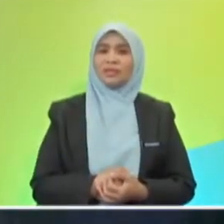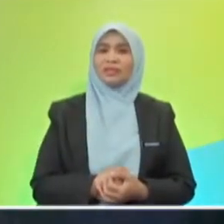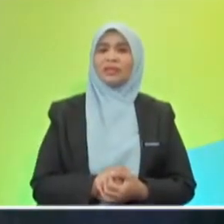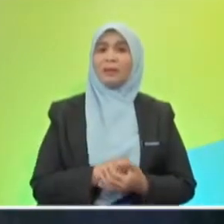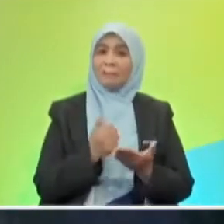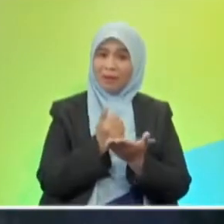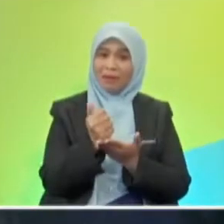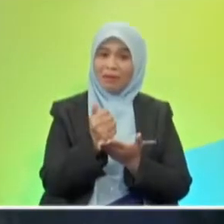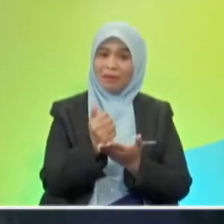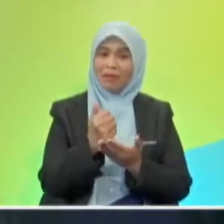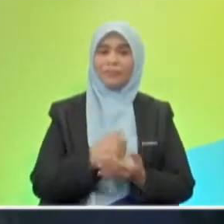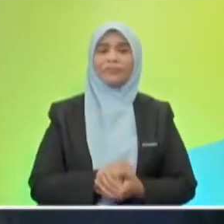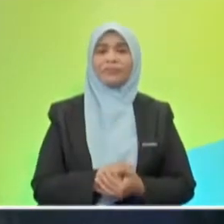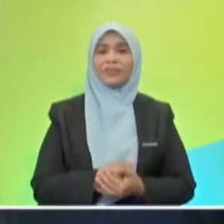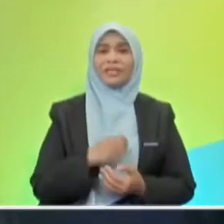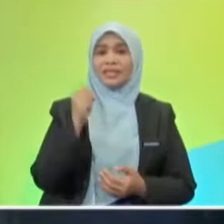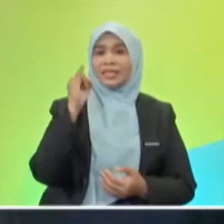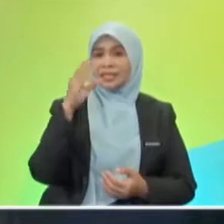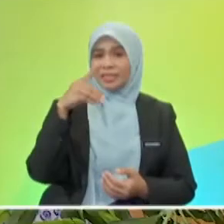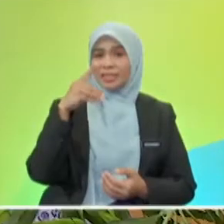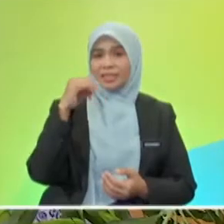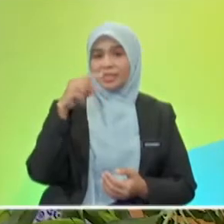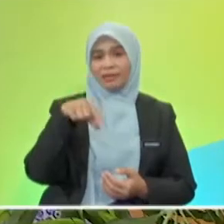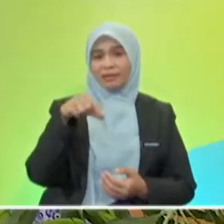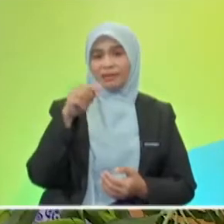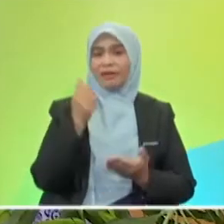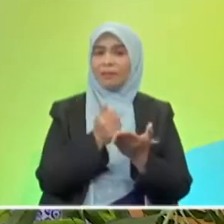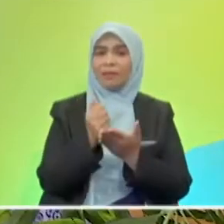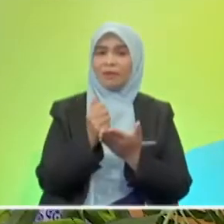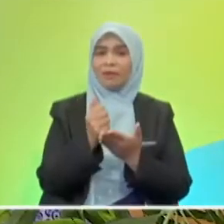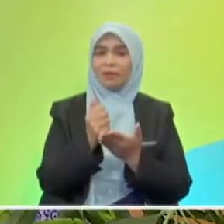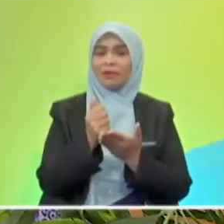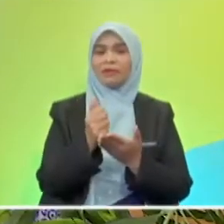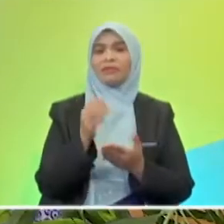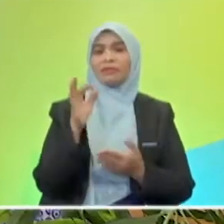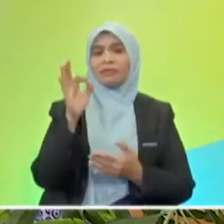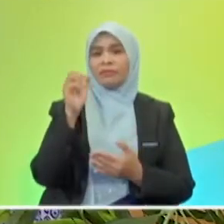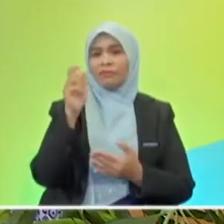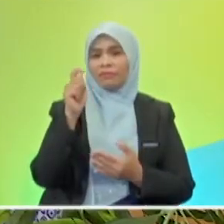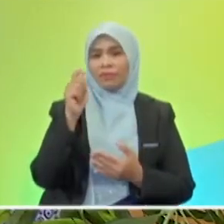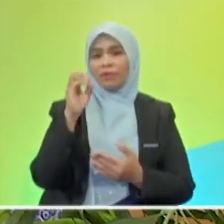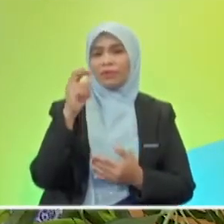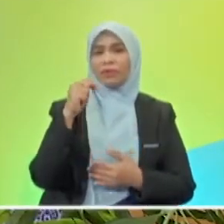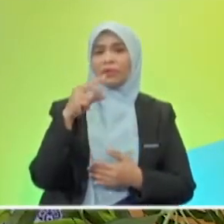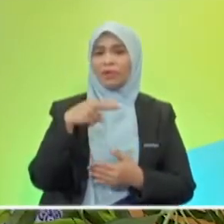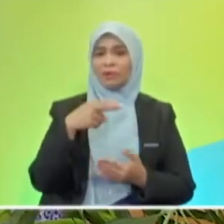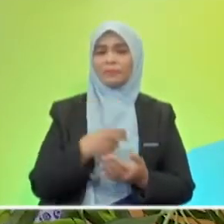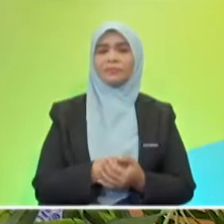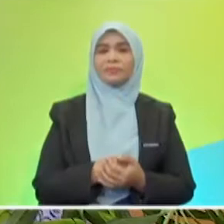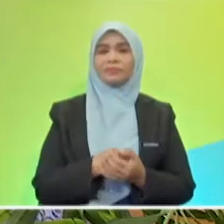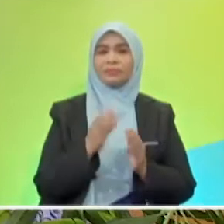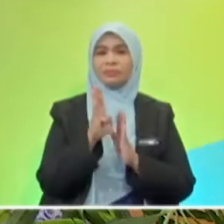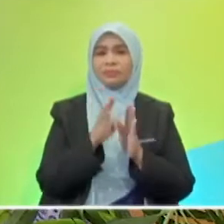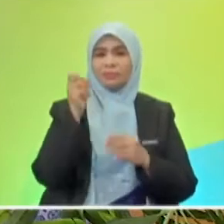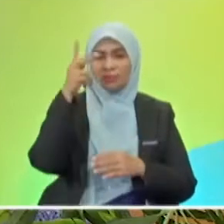betullah tabligh Fathonah jadi Salah satu sifat yang perlu dan wajib ada pada seorang Rasul adalah bersikap damai